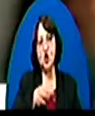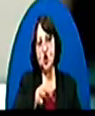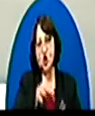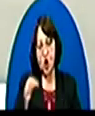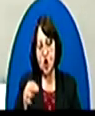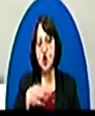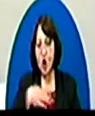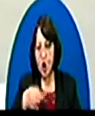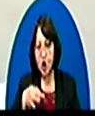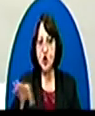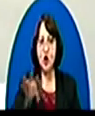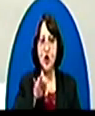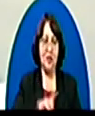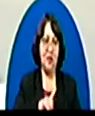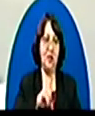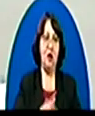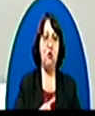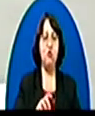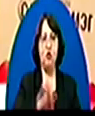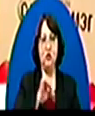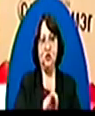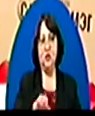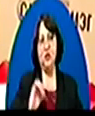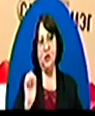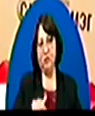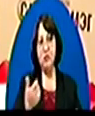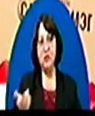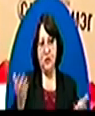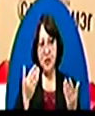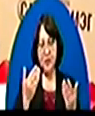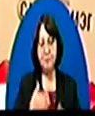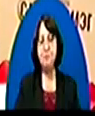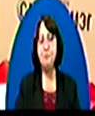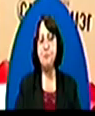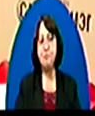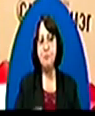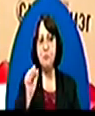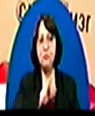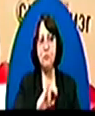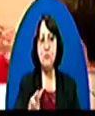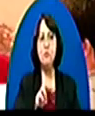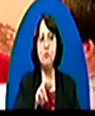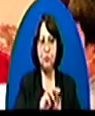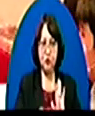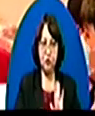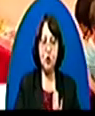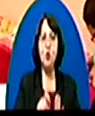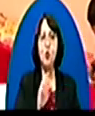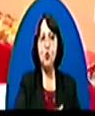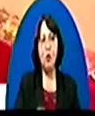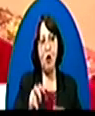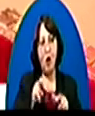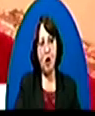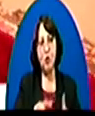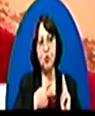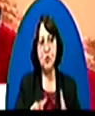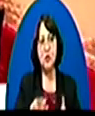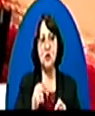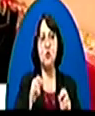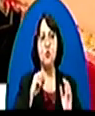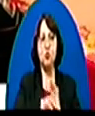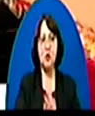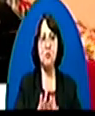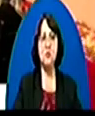гээд сонгуультаа бас идэвхтэй оролцохыг уриалж байна. Дашин дөрөлтөд Монгол Ардын намын мөрийн хөтөлбөрт хүүхэд харах үйлчлэгээний чанар хүртээмжийг